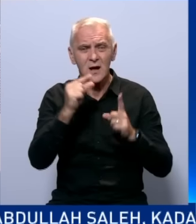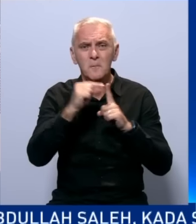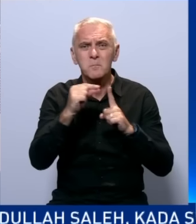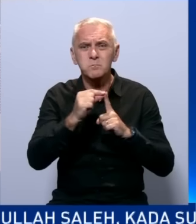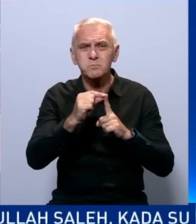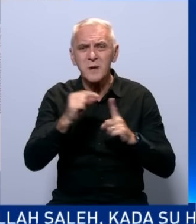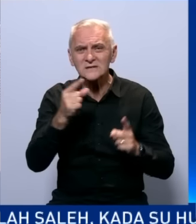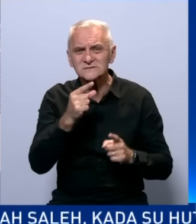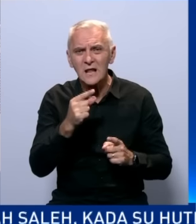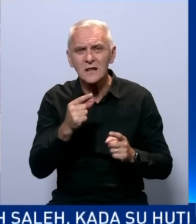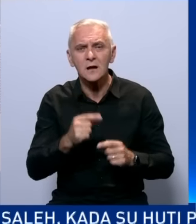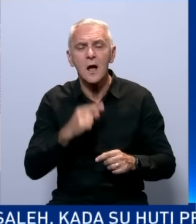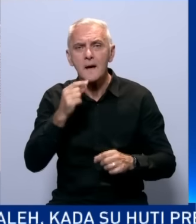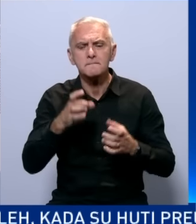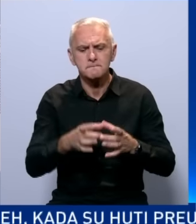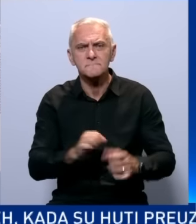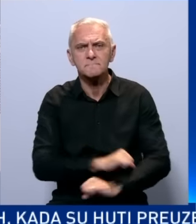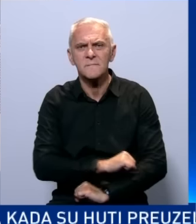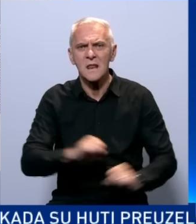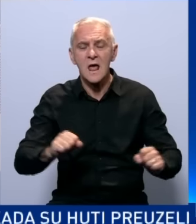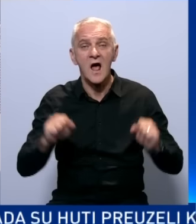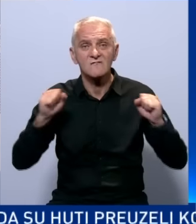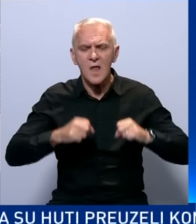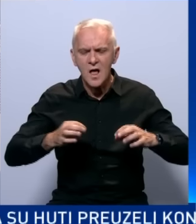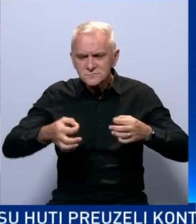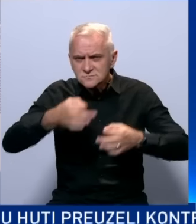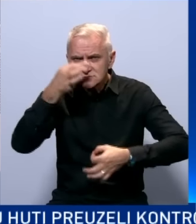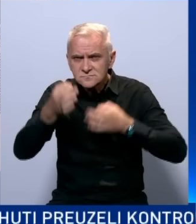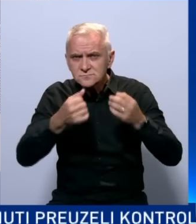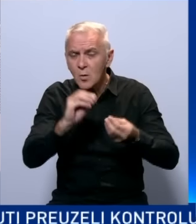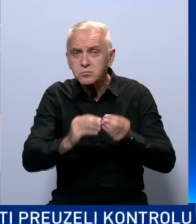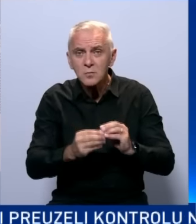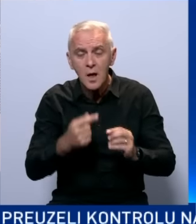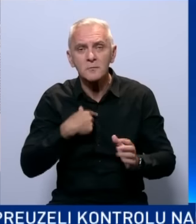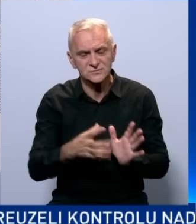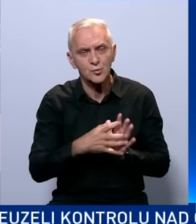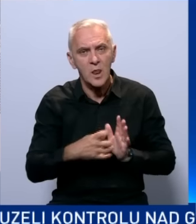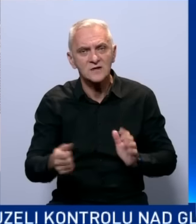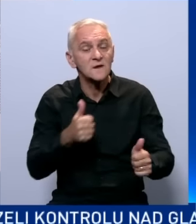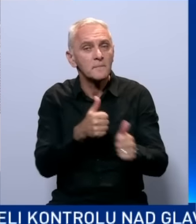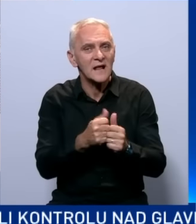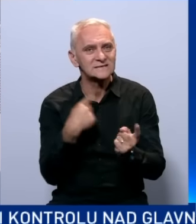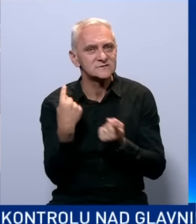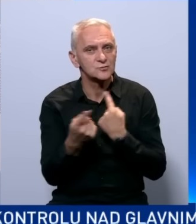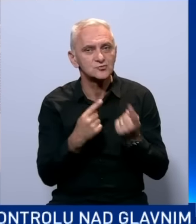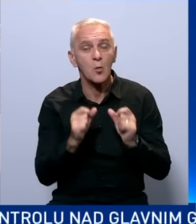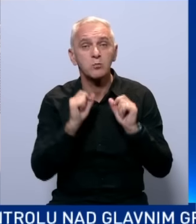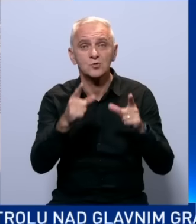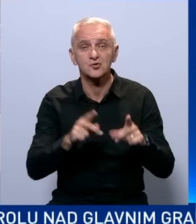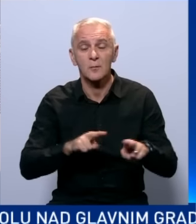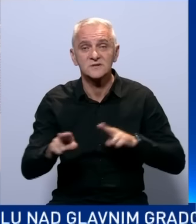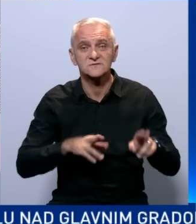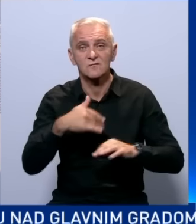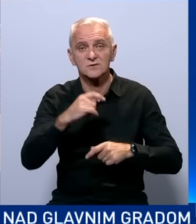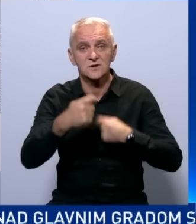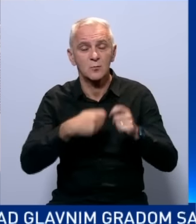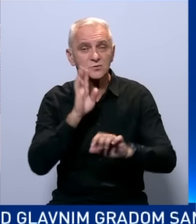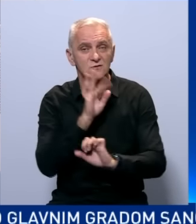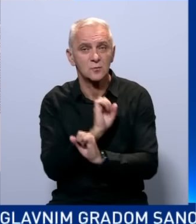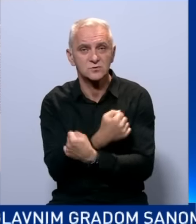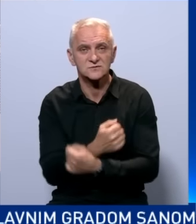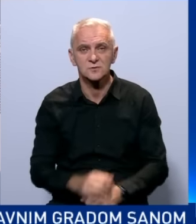u Pakistanu nagazio na minu. Vlasti istražuju incident, a mi ćemo nastaviti pratiti situaciju, poručeno je iz Ministarstva vanjskih